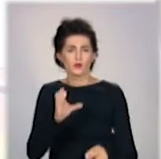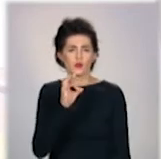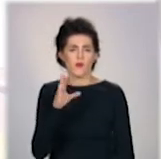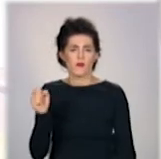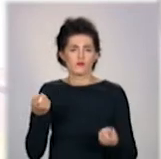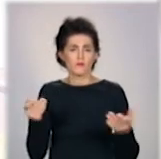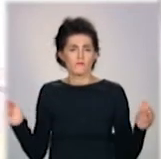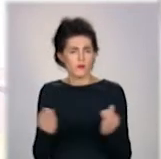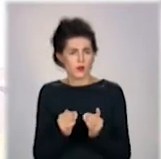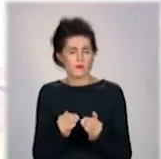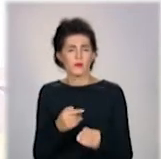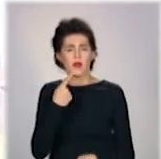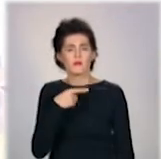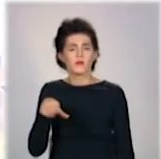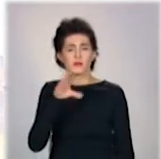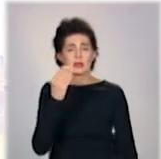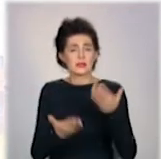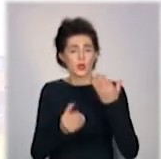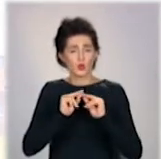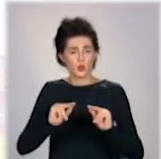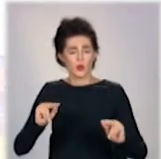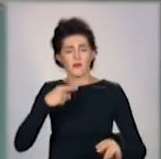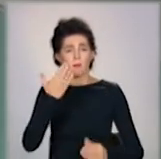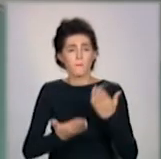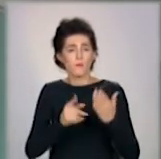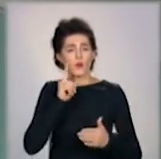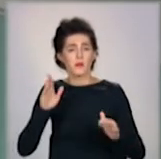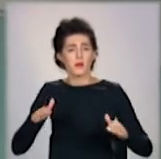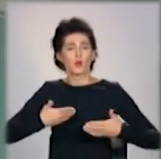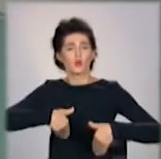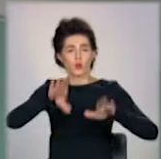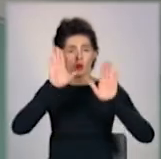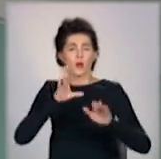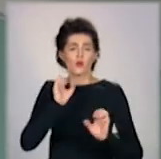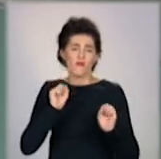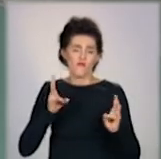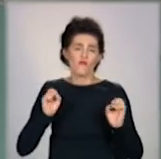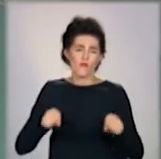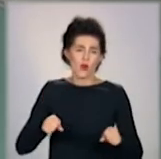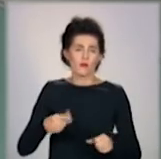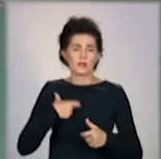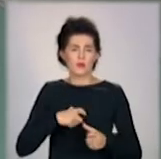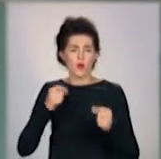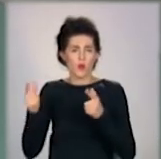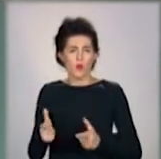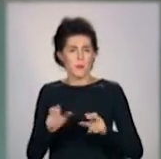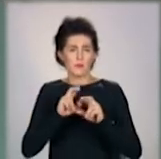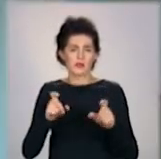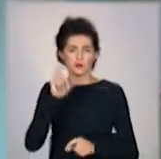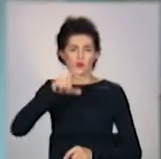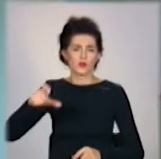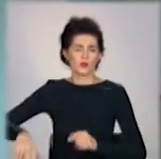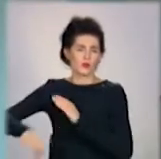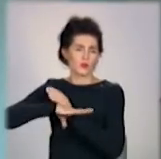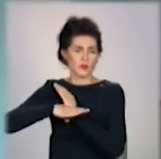поменшало. Викладачка біології каже, якщо молоді птахи і полетіли геть, то зможуть приготувати себе і без людської допомоги.